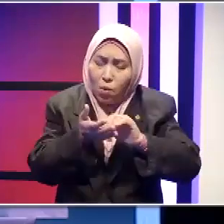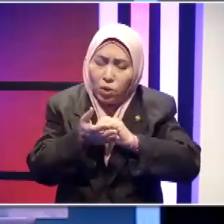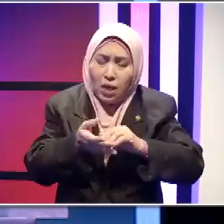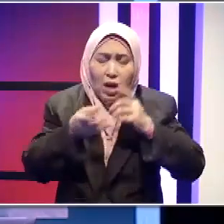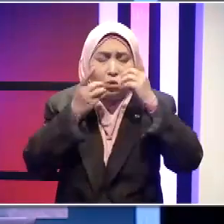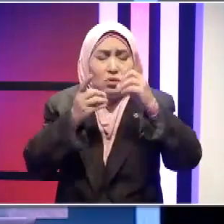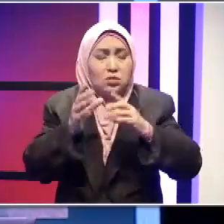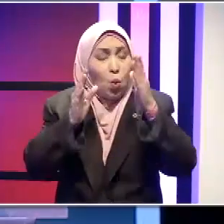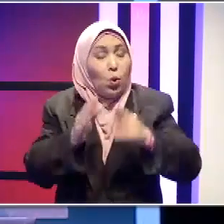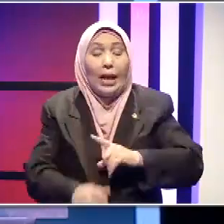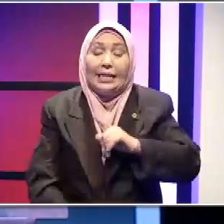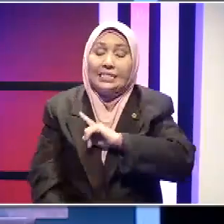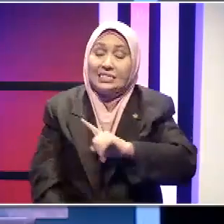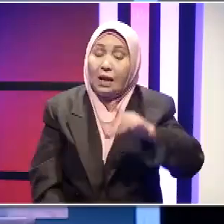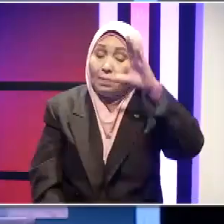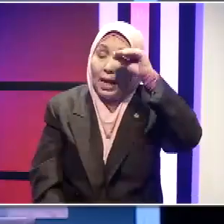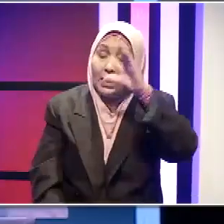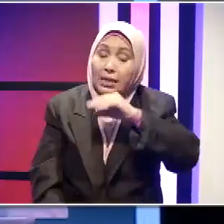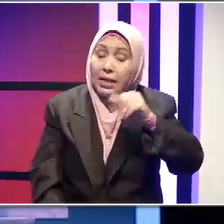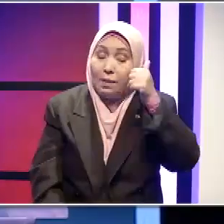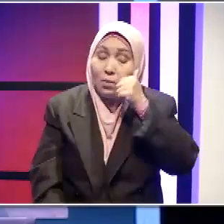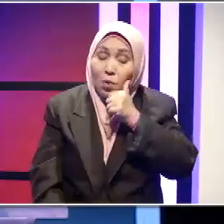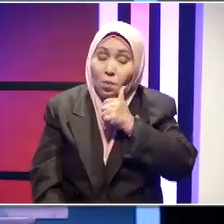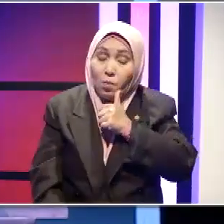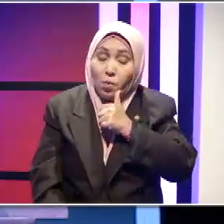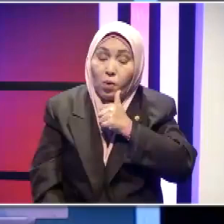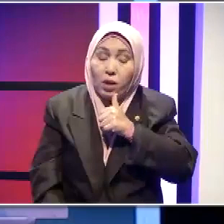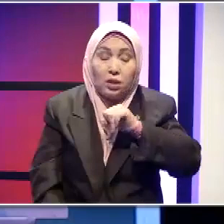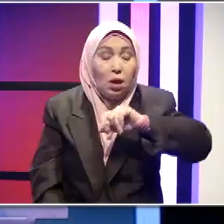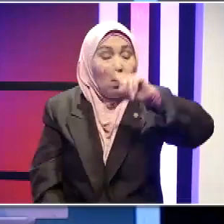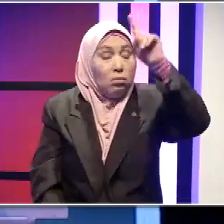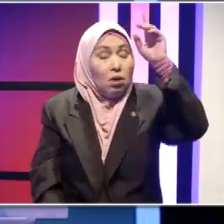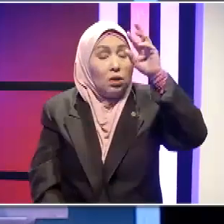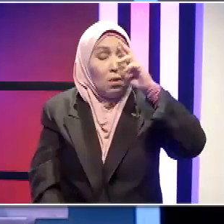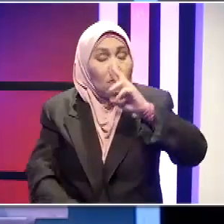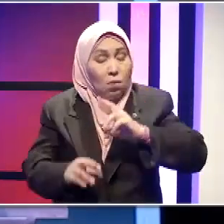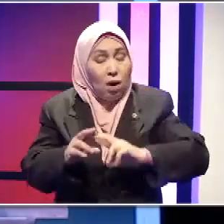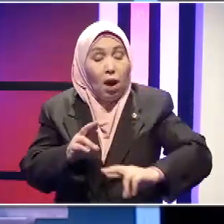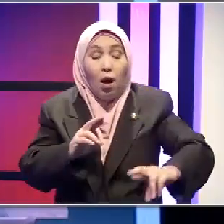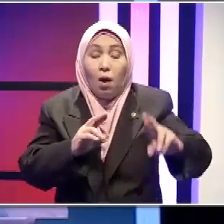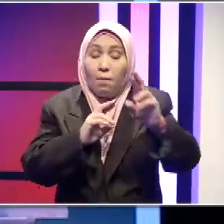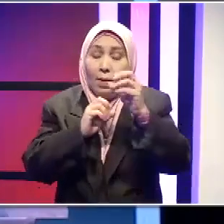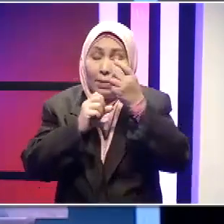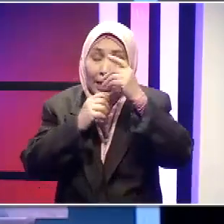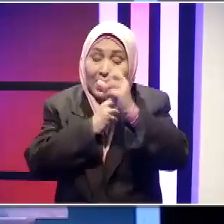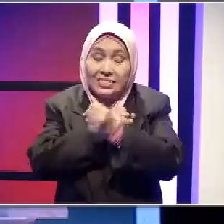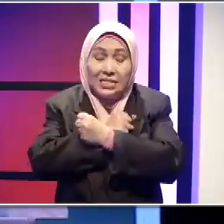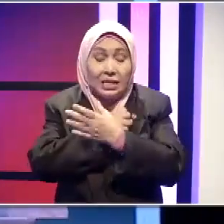muslimin dan muslimat birohmatikaya arhamarrohimin Ya Allah Ya Rohman Ya Rohim